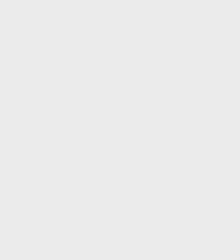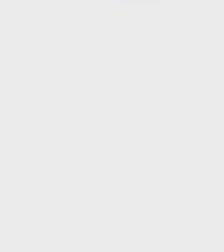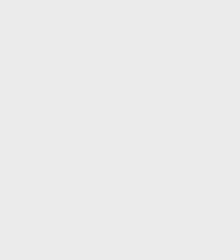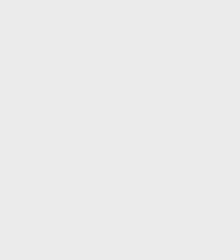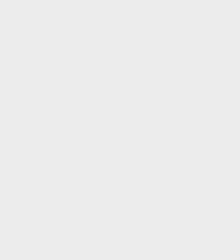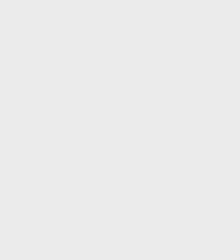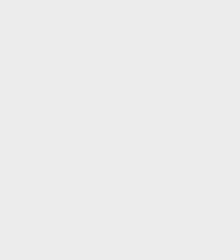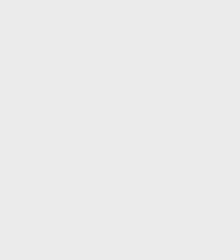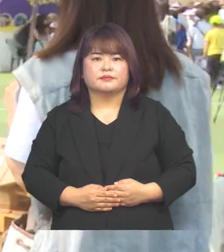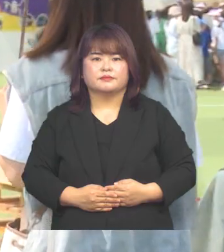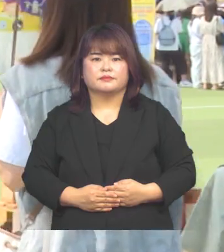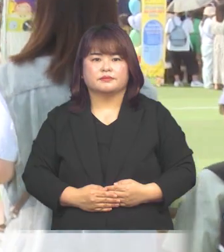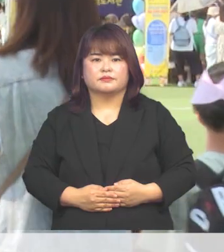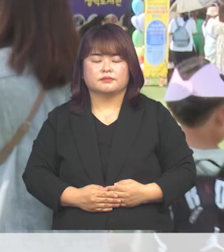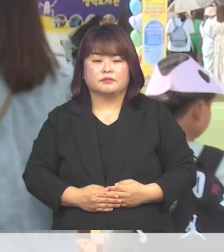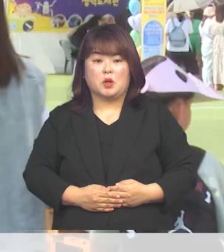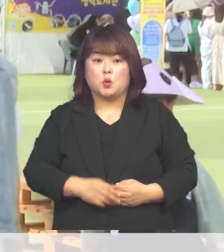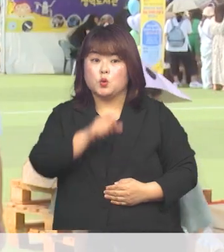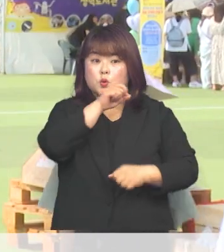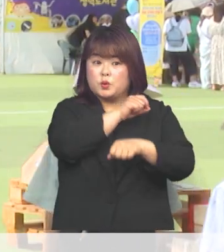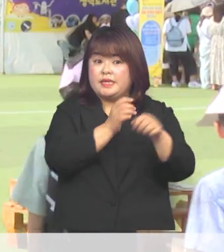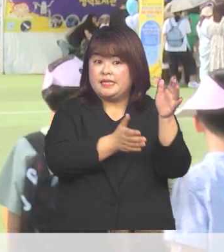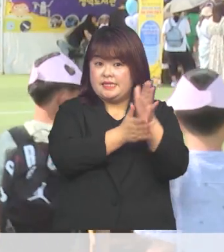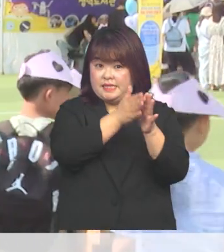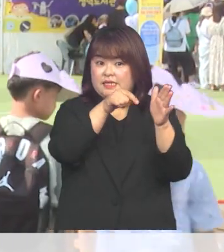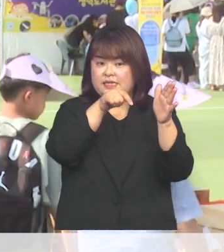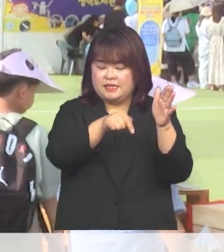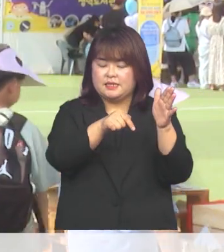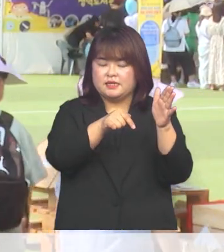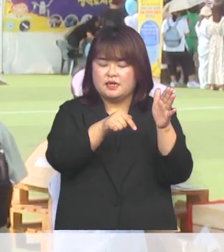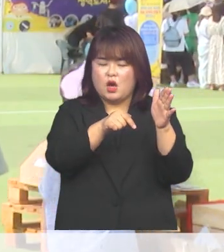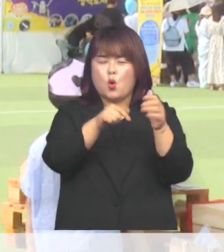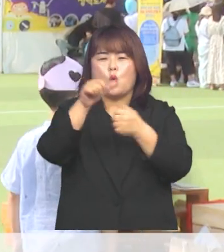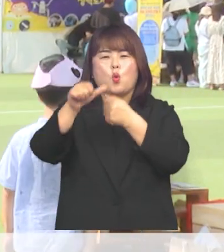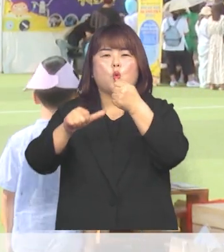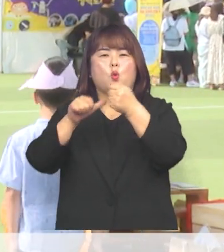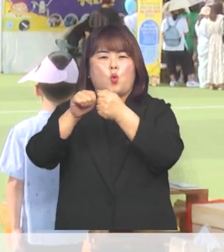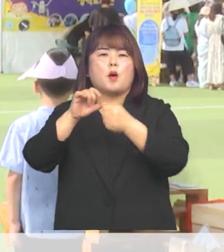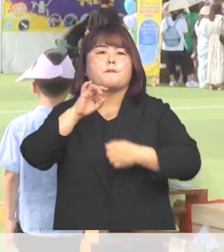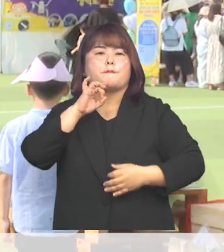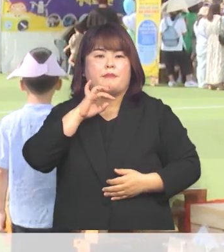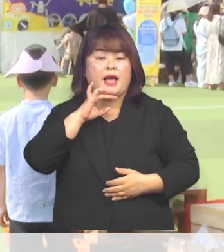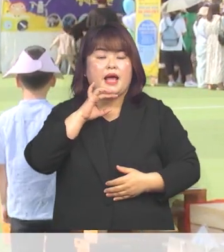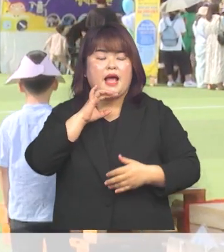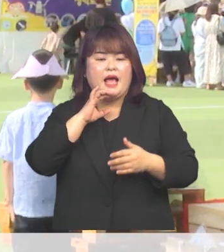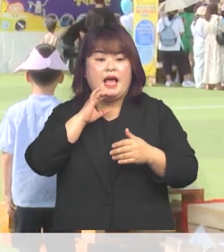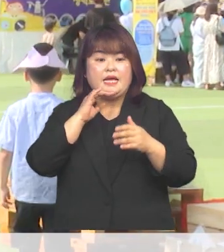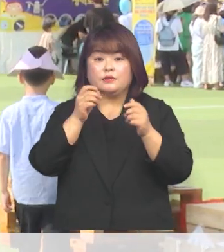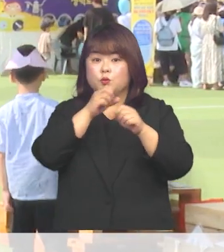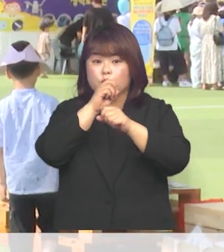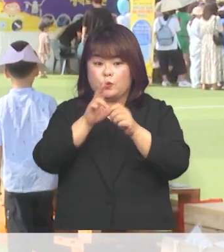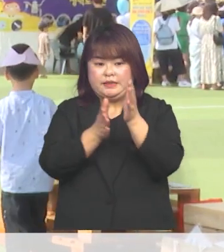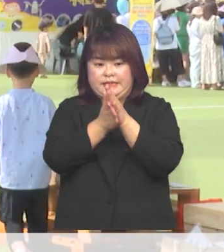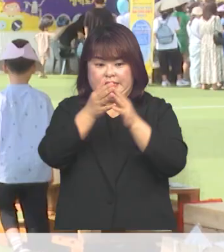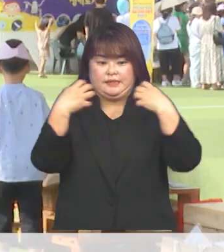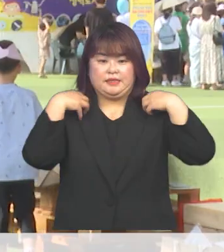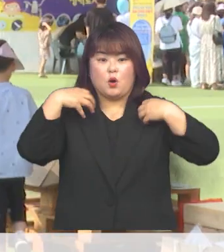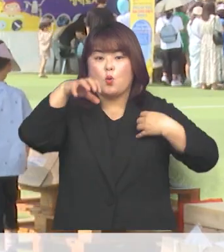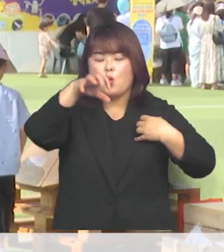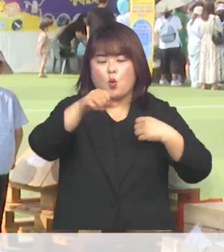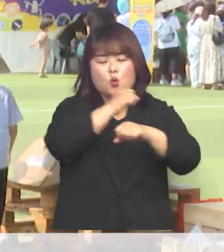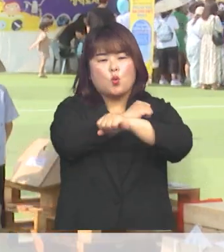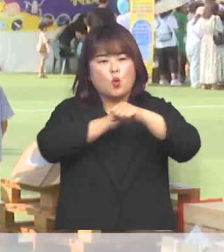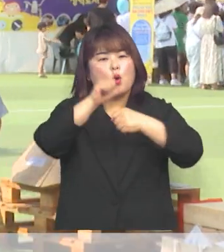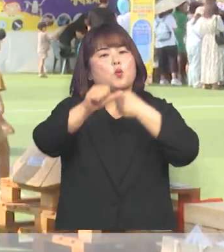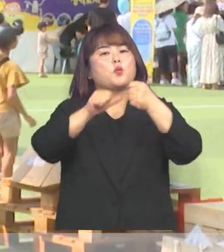됐습니다. 우리 용인특례시가 5년 만에 우리 시청 광장에서 북